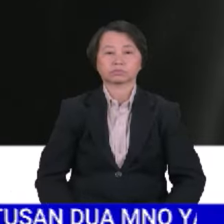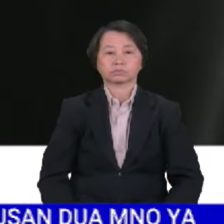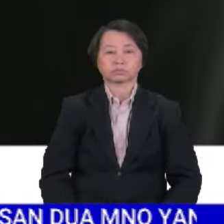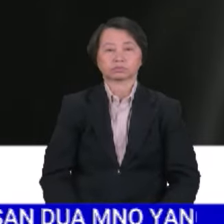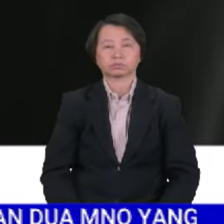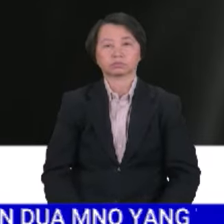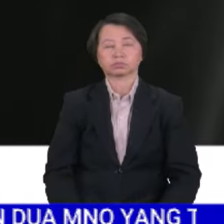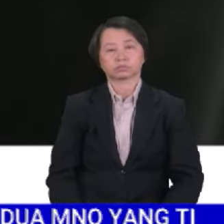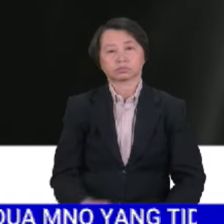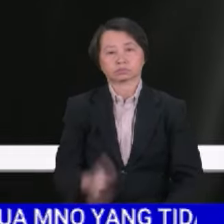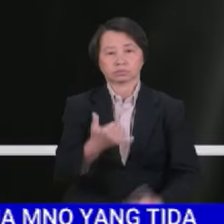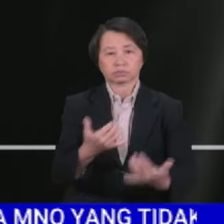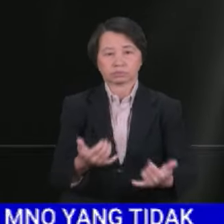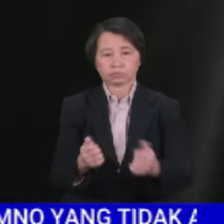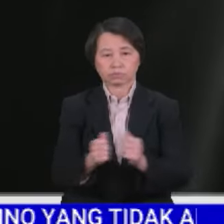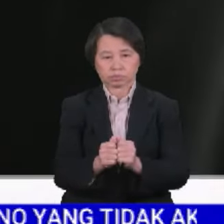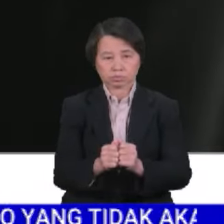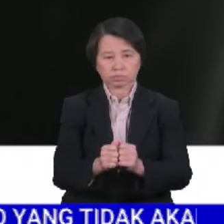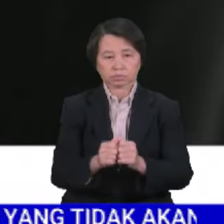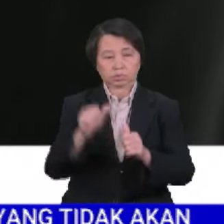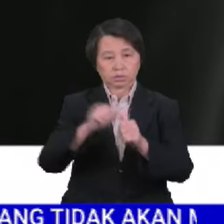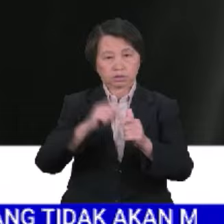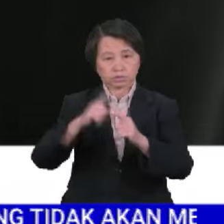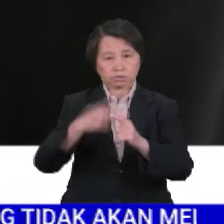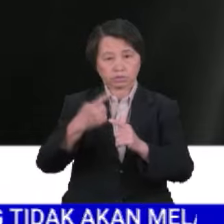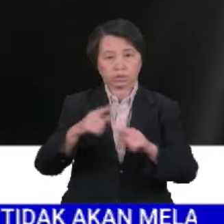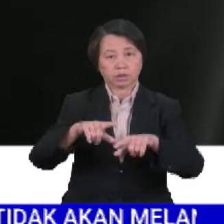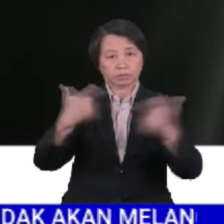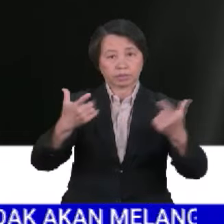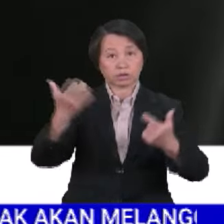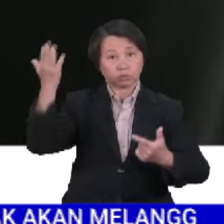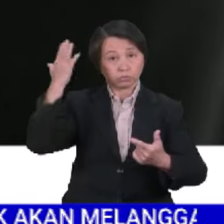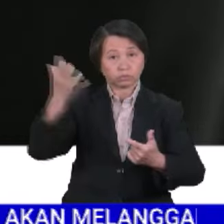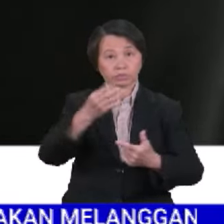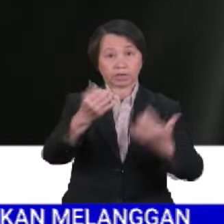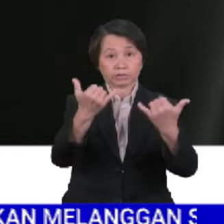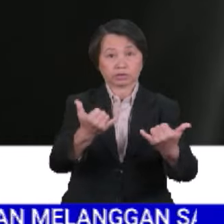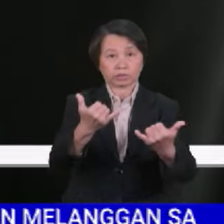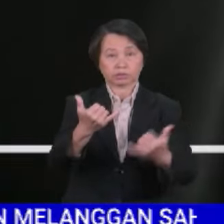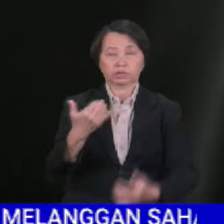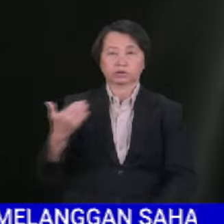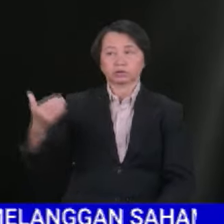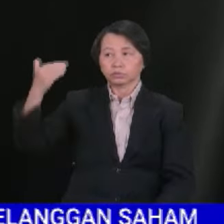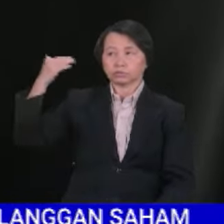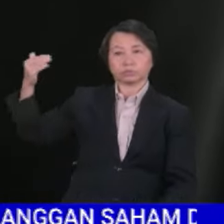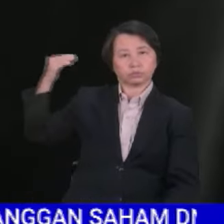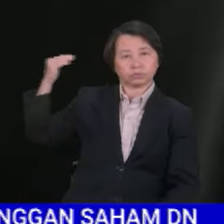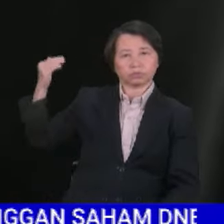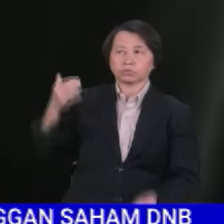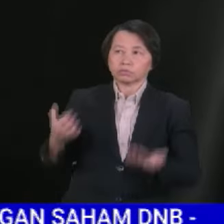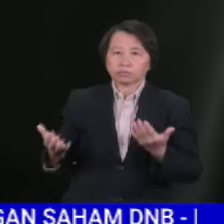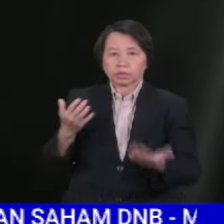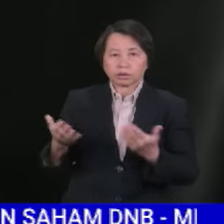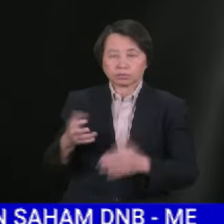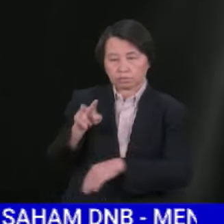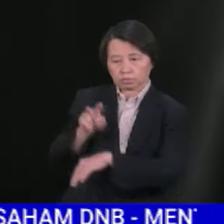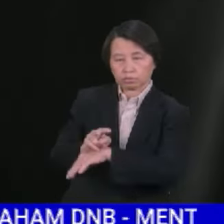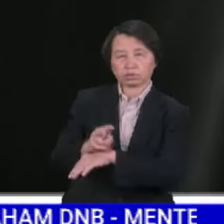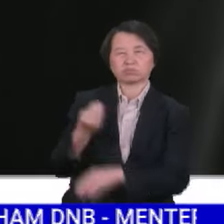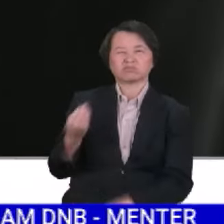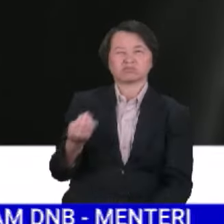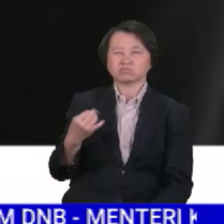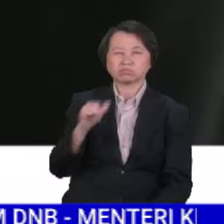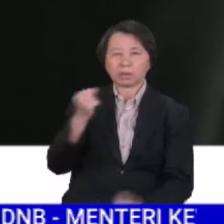Hai jadi program ini dari pantauan gratis tiap bulan besok dulu dan sekarang Aduh lu mungkin meski pemantauannya